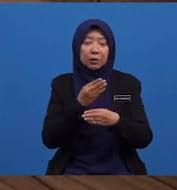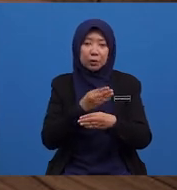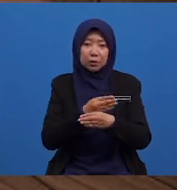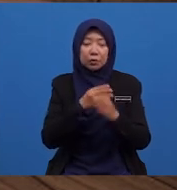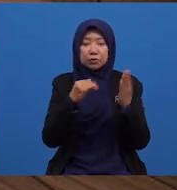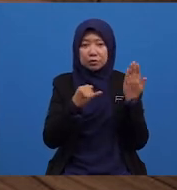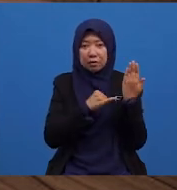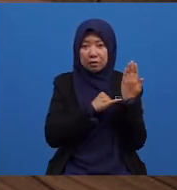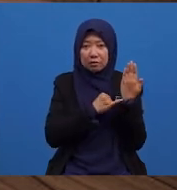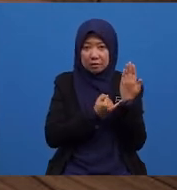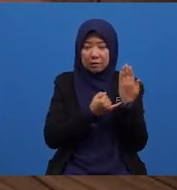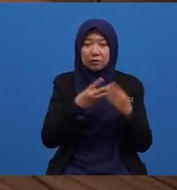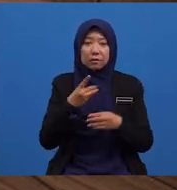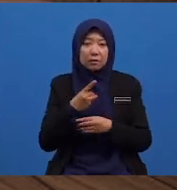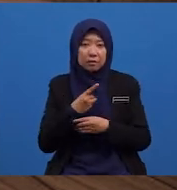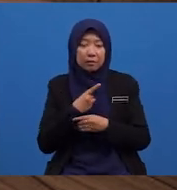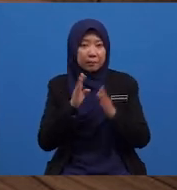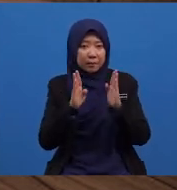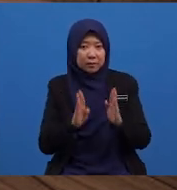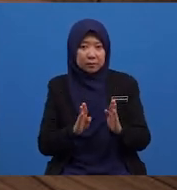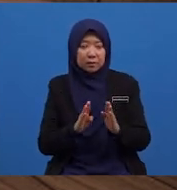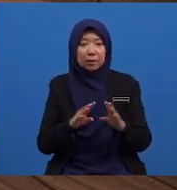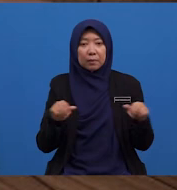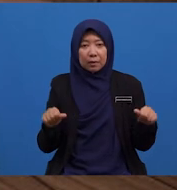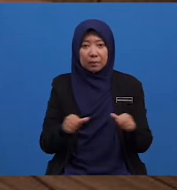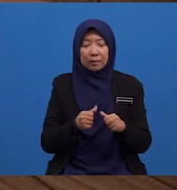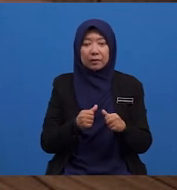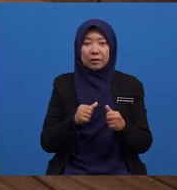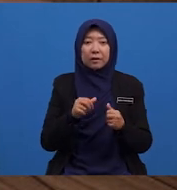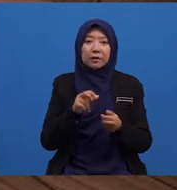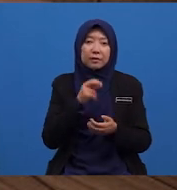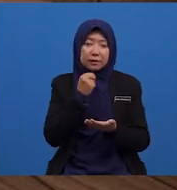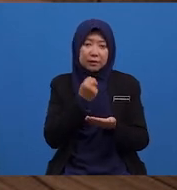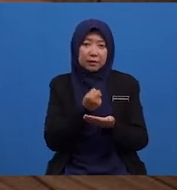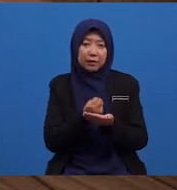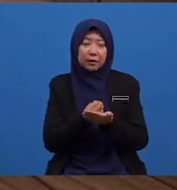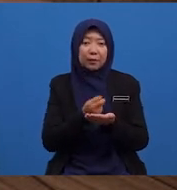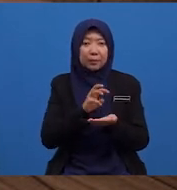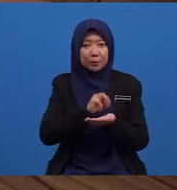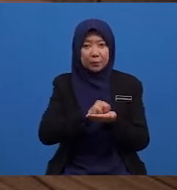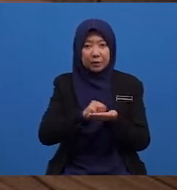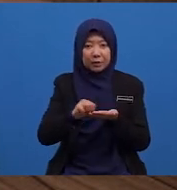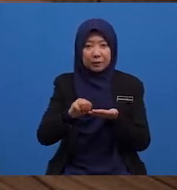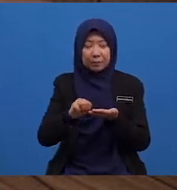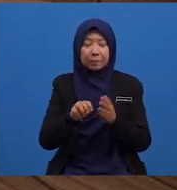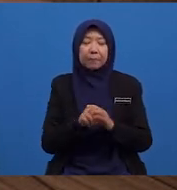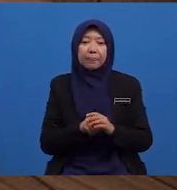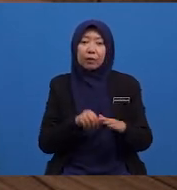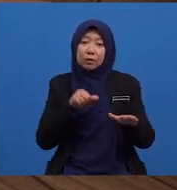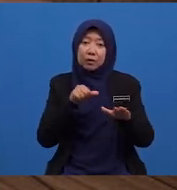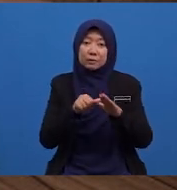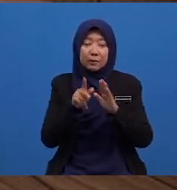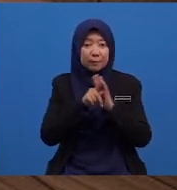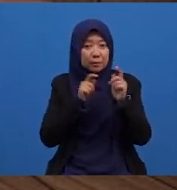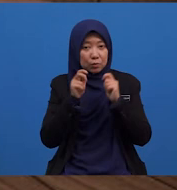bangsa yang memiliki serta mengamalkan nilai-nilai murni. Daripada aspek pertuturan,